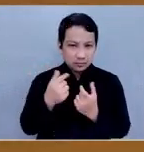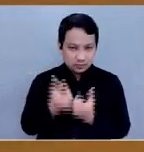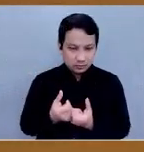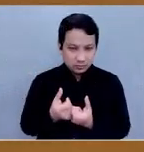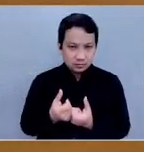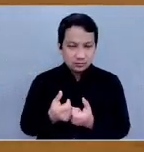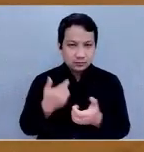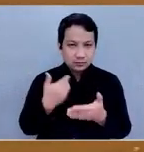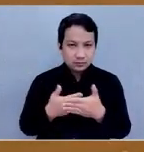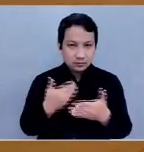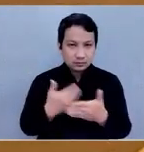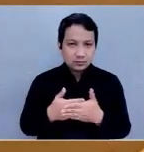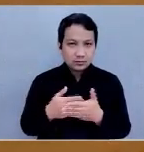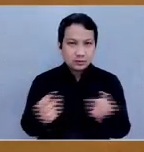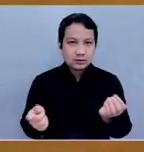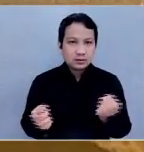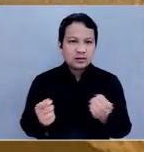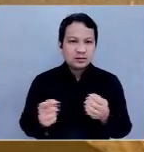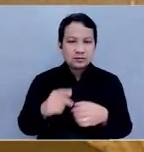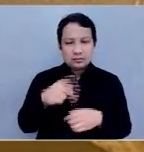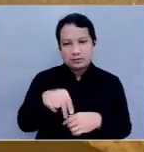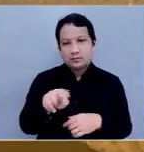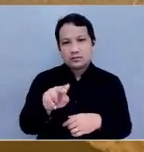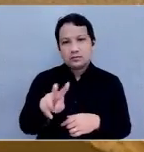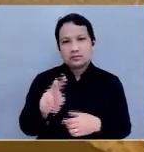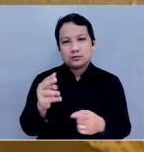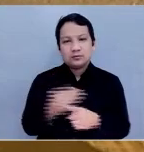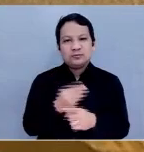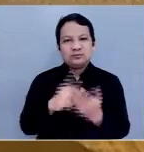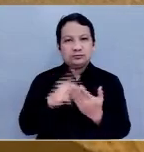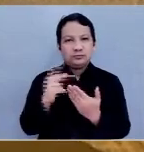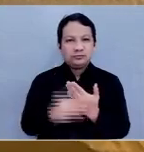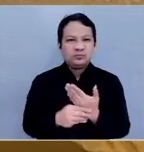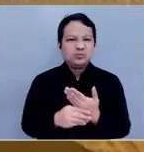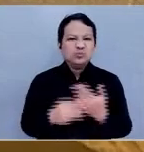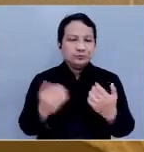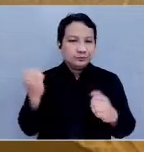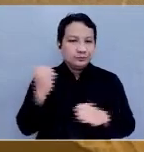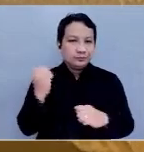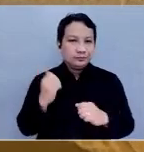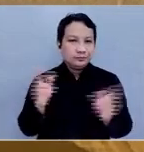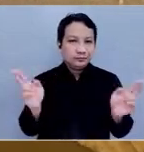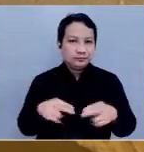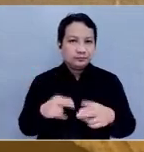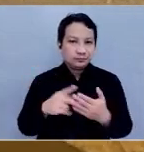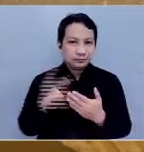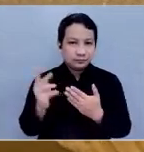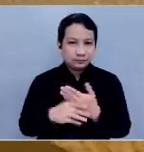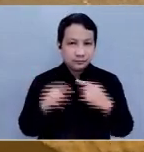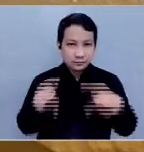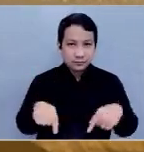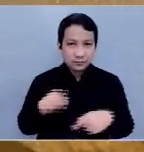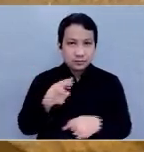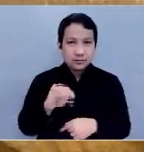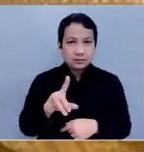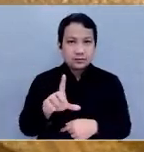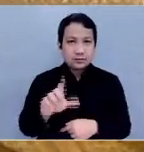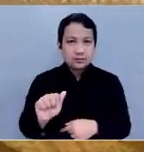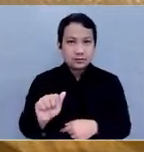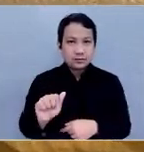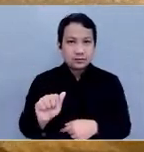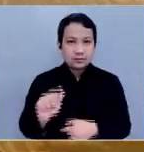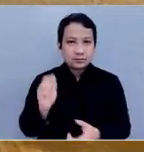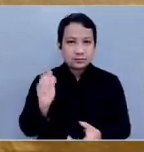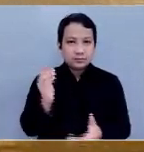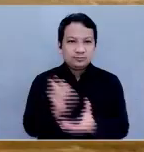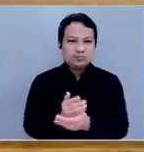nalalapit na pagpapatupad ng PUV Modernization Program. Inaasahan ang maikling programa mula dito sa Mendiola. Sa kabila ng tigil protesta,